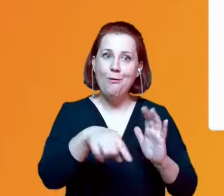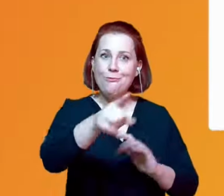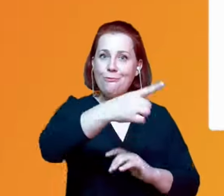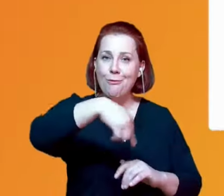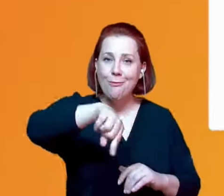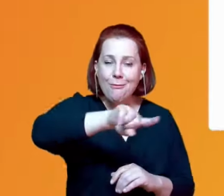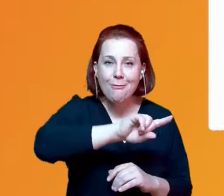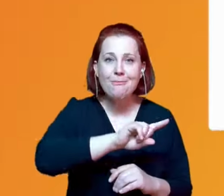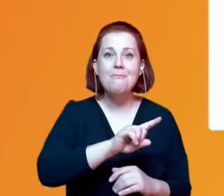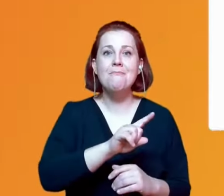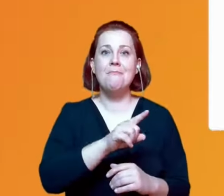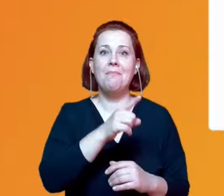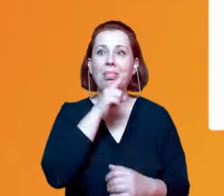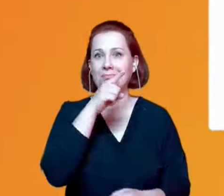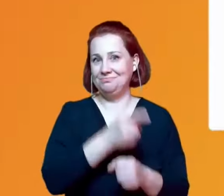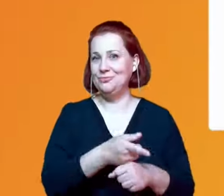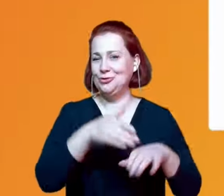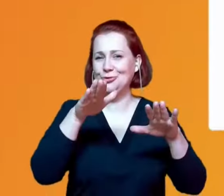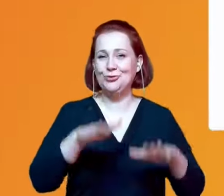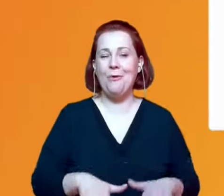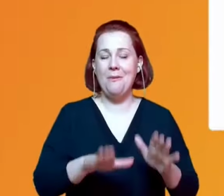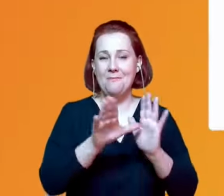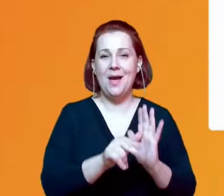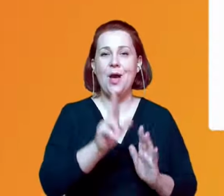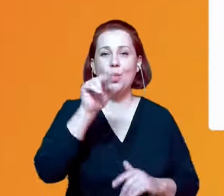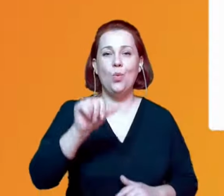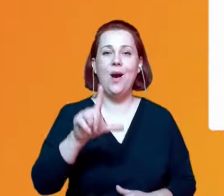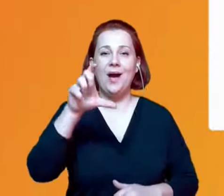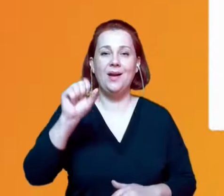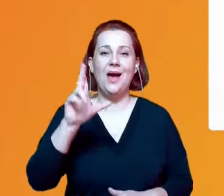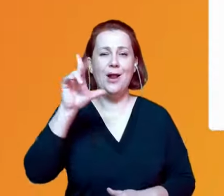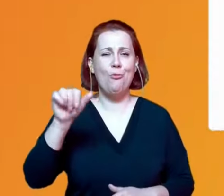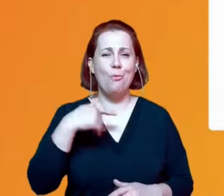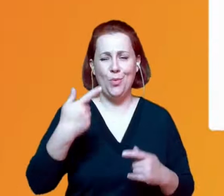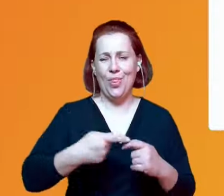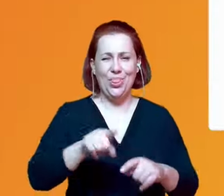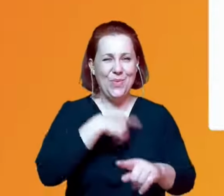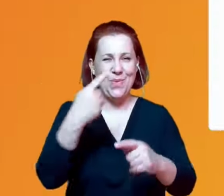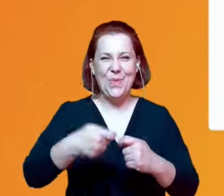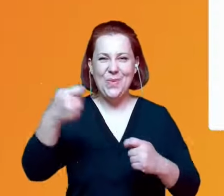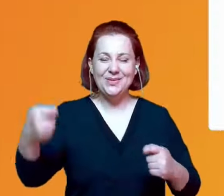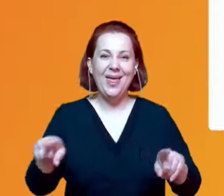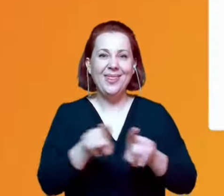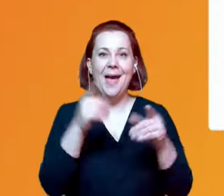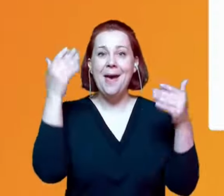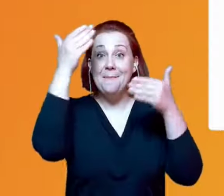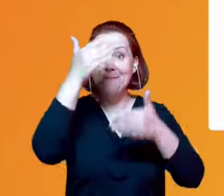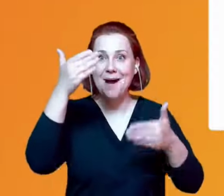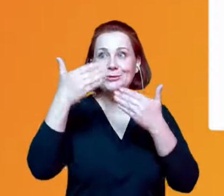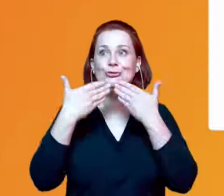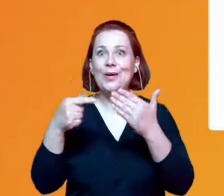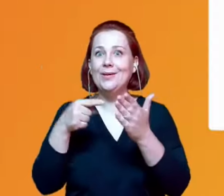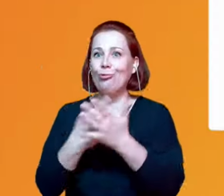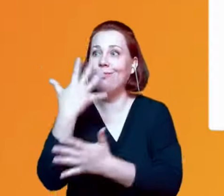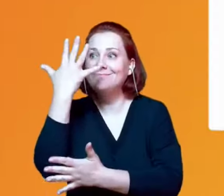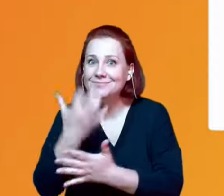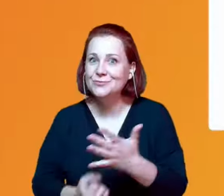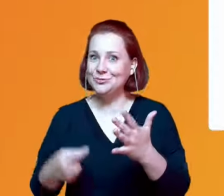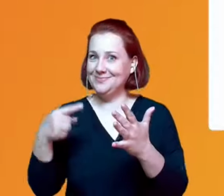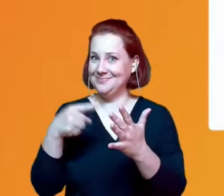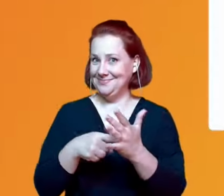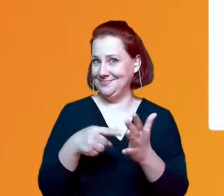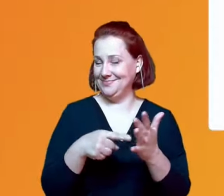się na pozostanie w Kuala Lumpur nieco dłużej, a więc również sama Malezja skorzystała z